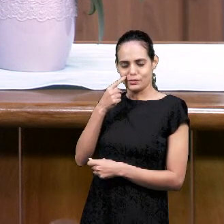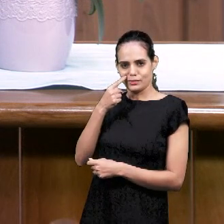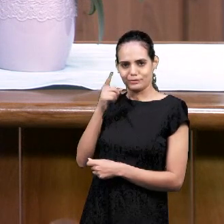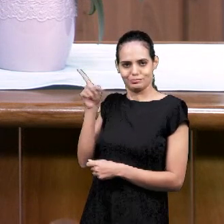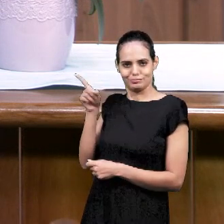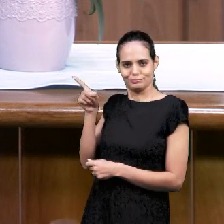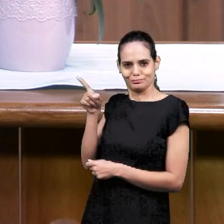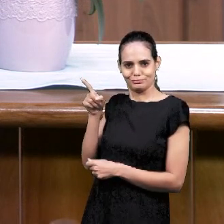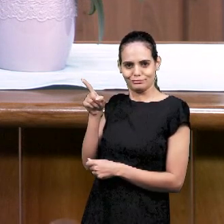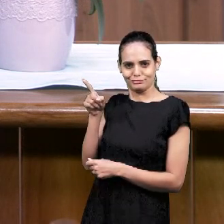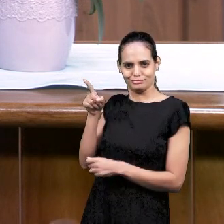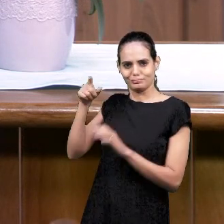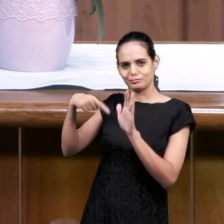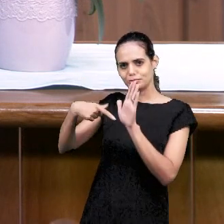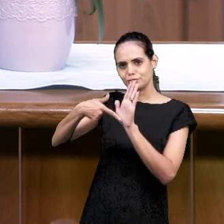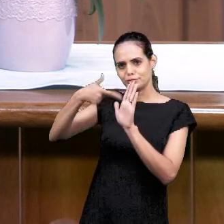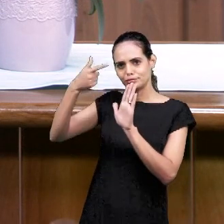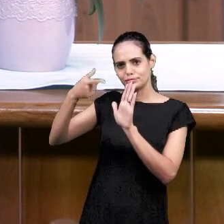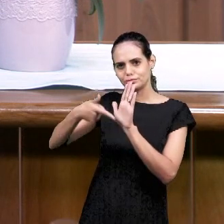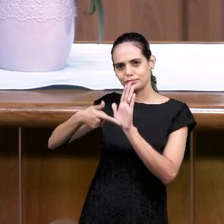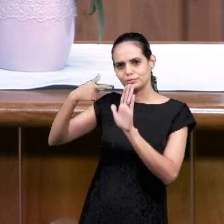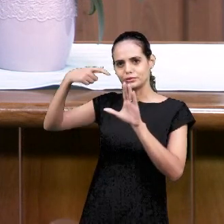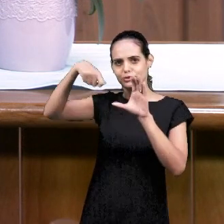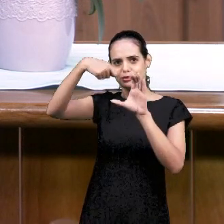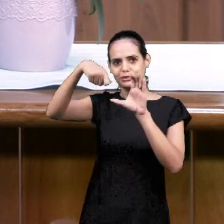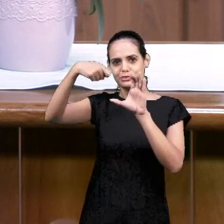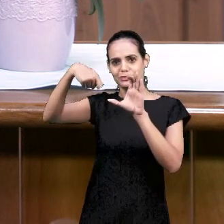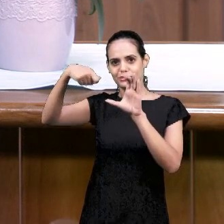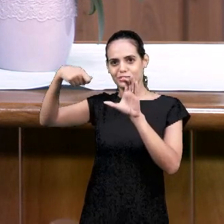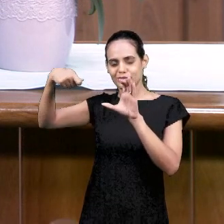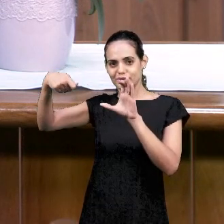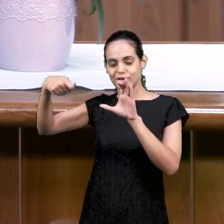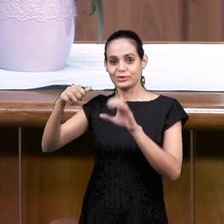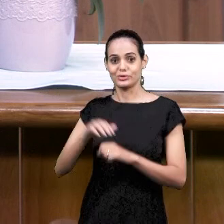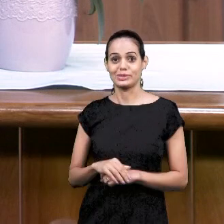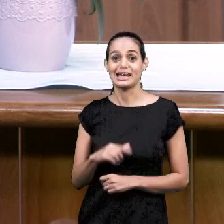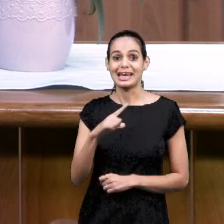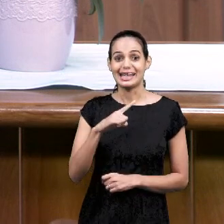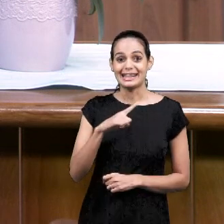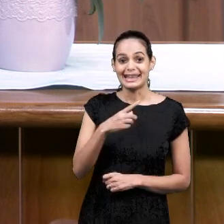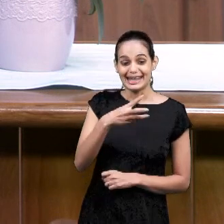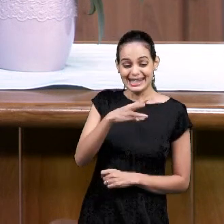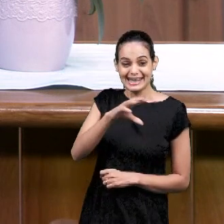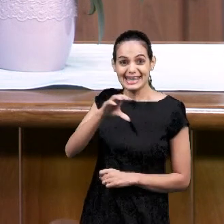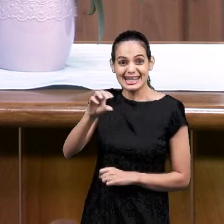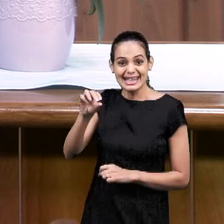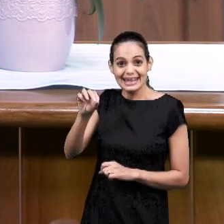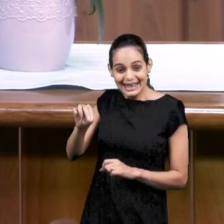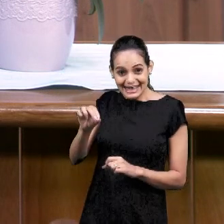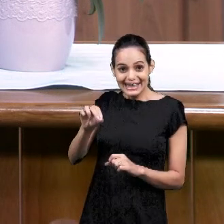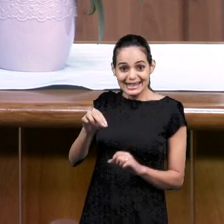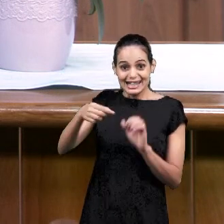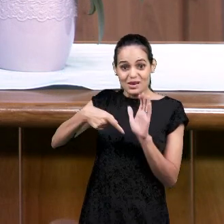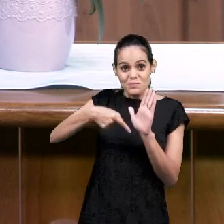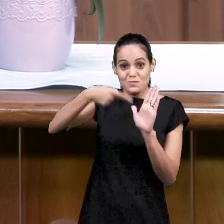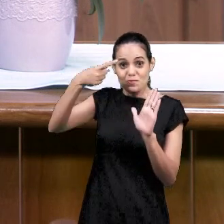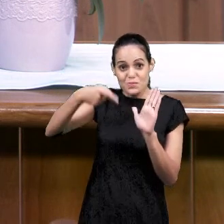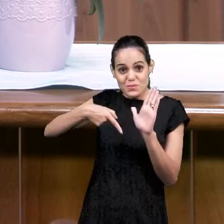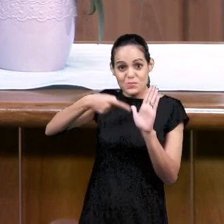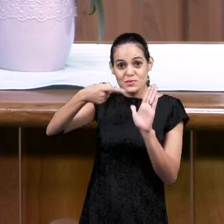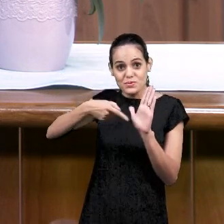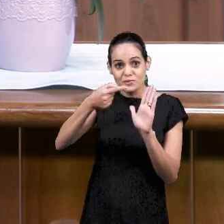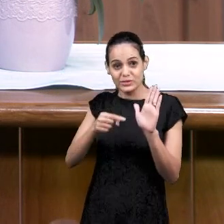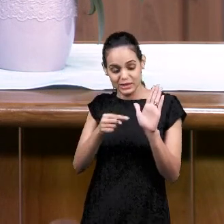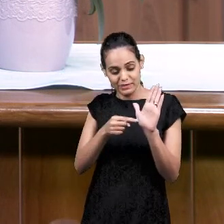vidéos. Toutes les vidéos qui ont été envoyées cette semaine. Ici, nous avons plus de 30 pages avec beaucoup de